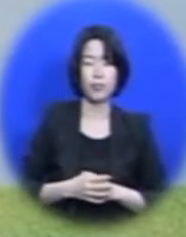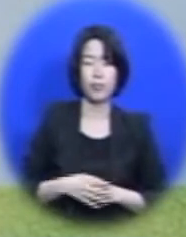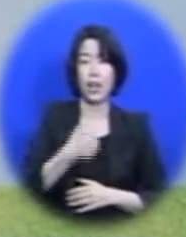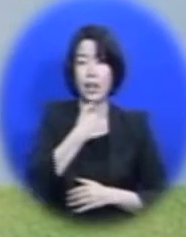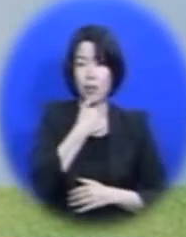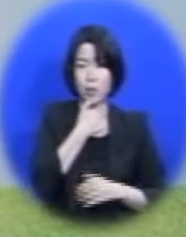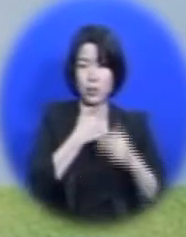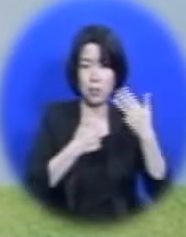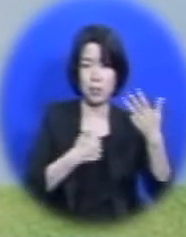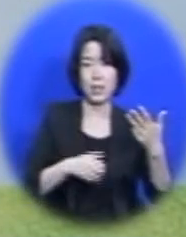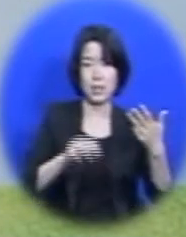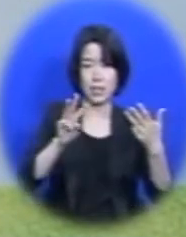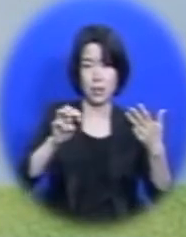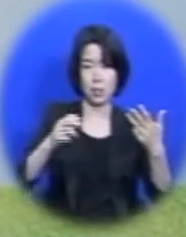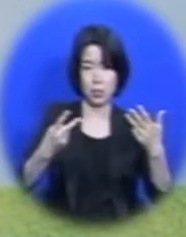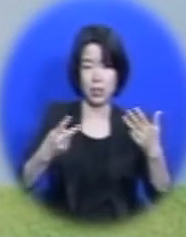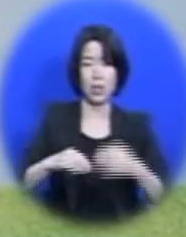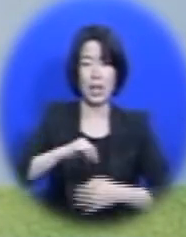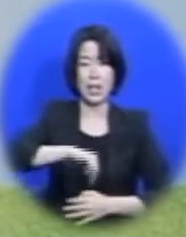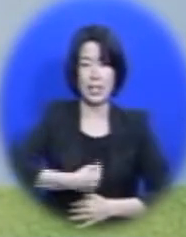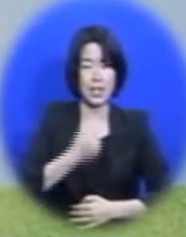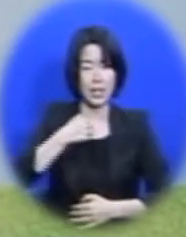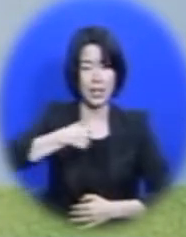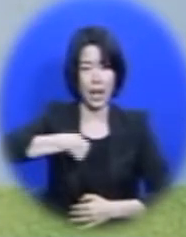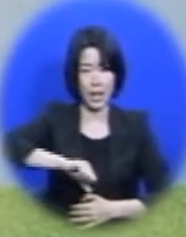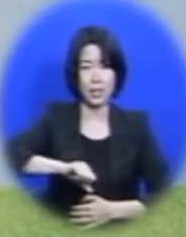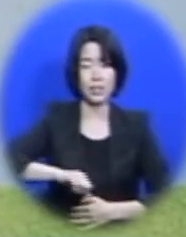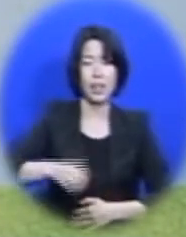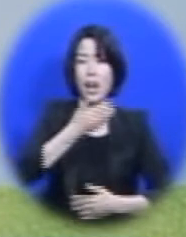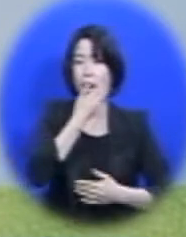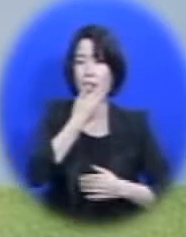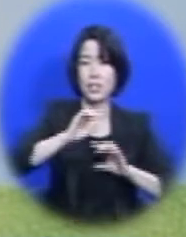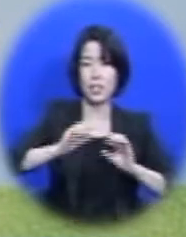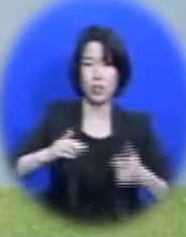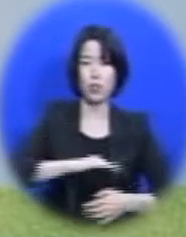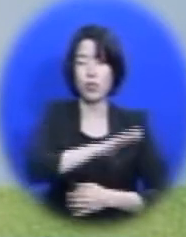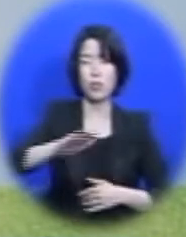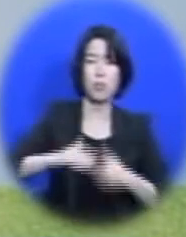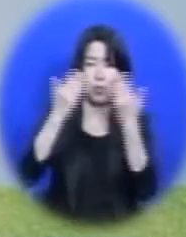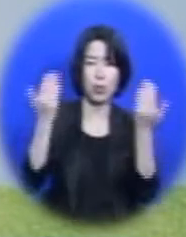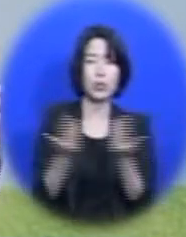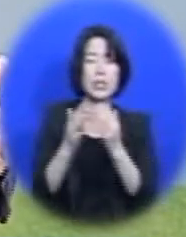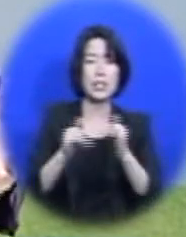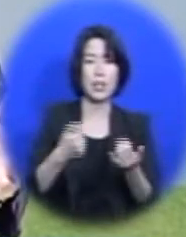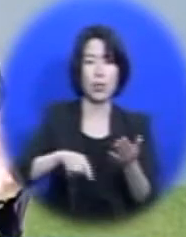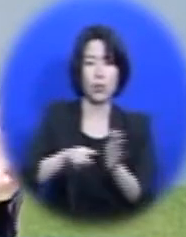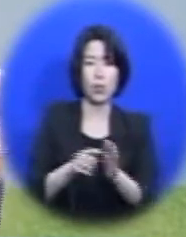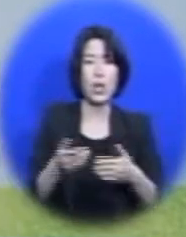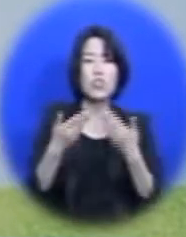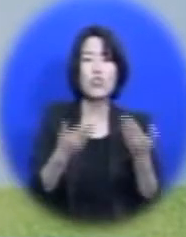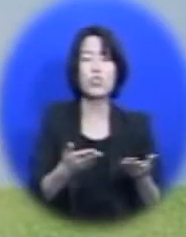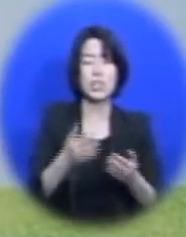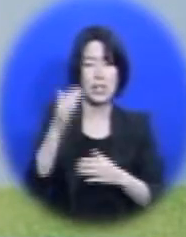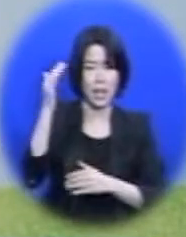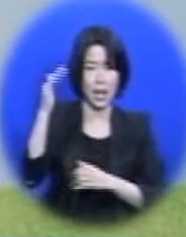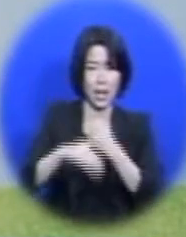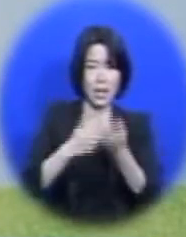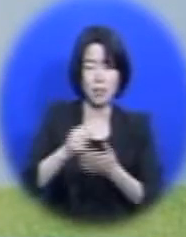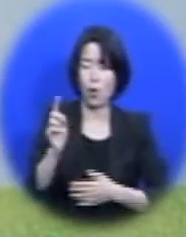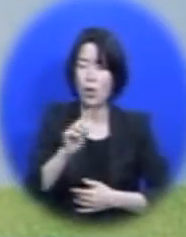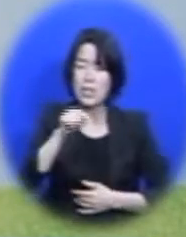로마서 8장 32절에 자기 아들을 아끼지 아니하시고 우리 모든 사람을 위하여 내주시니가 어찌 그